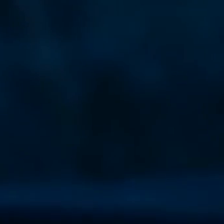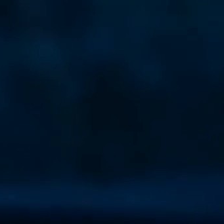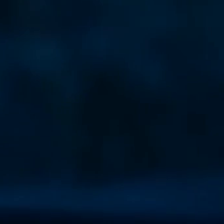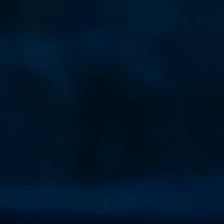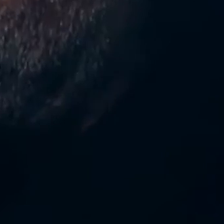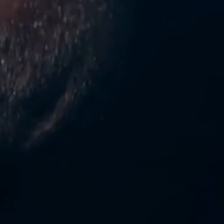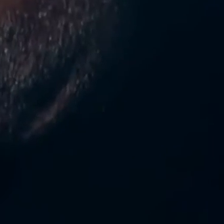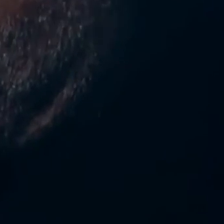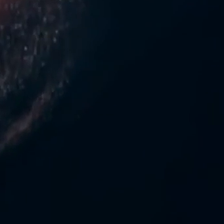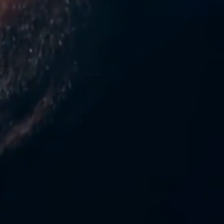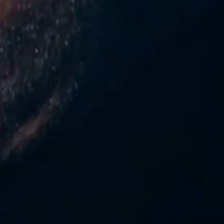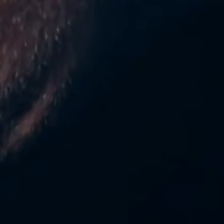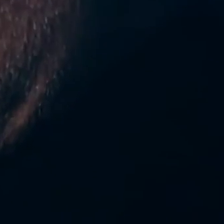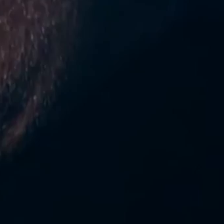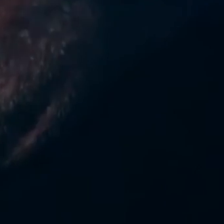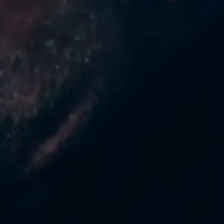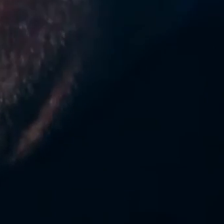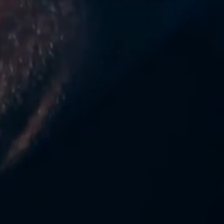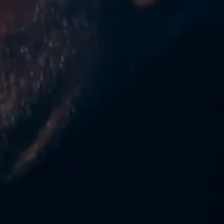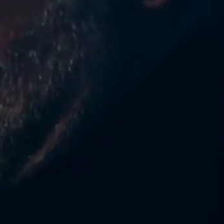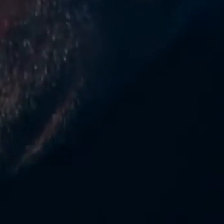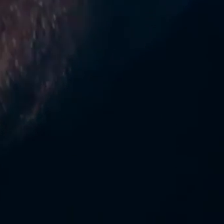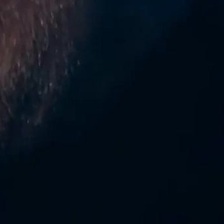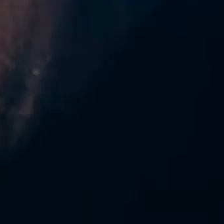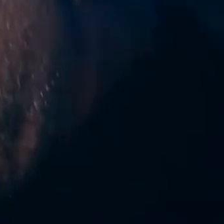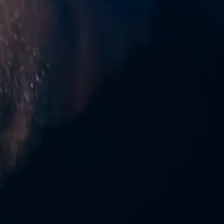Stefan önüne bakıyor, Andre'nin yüzünde keyifli bir ifade.